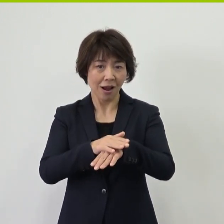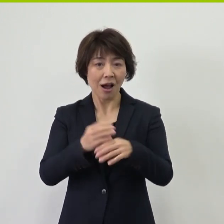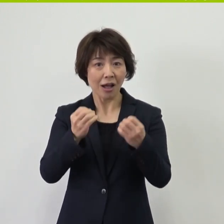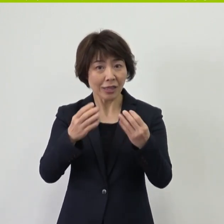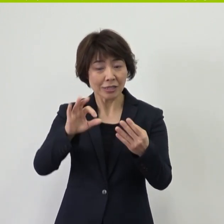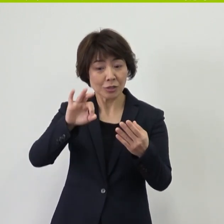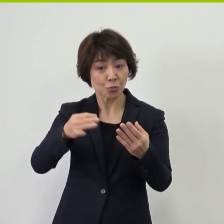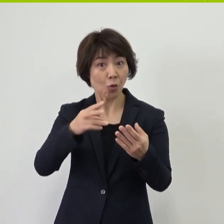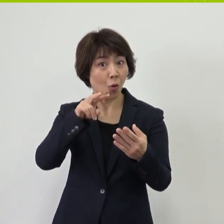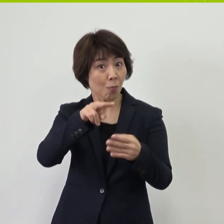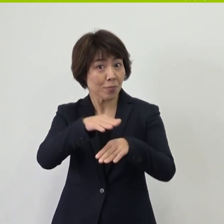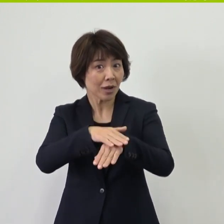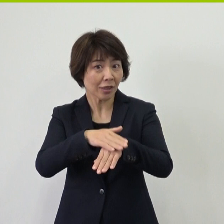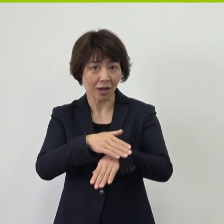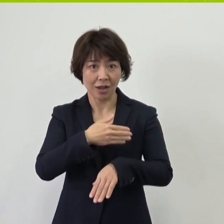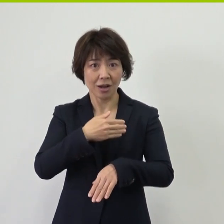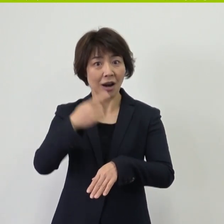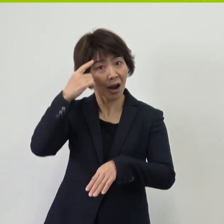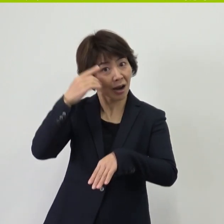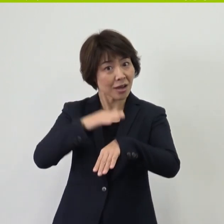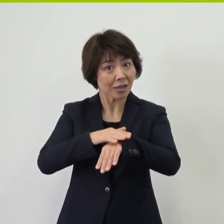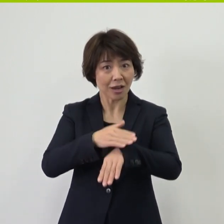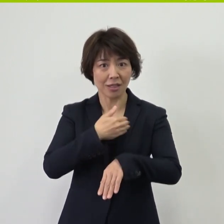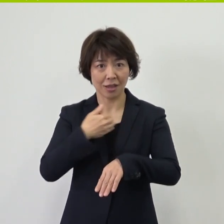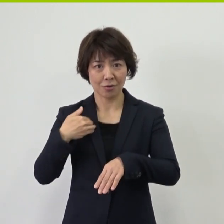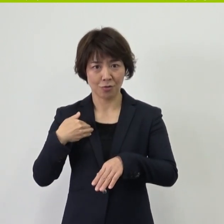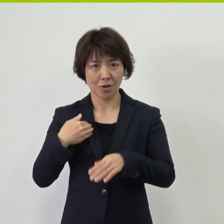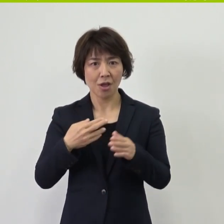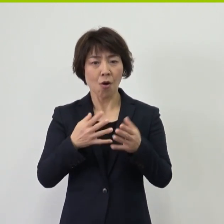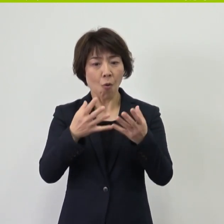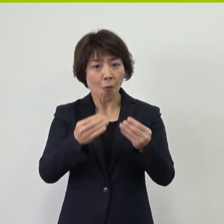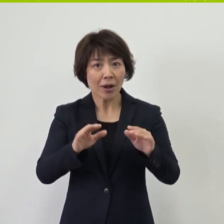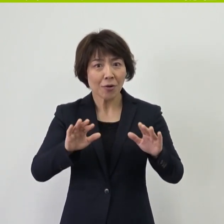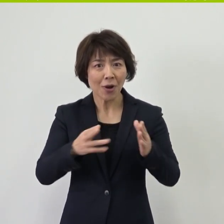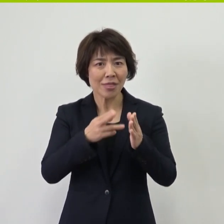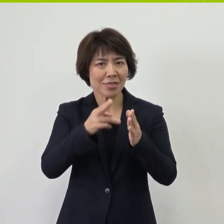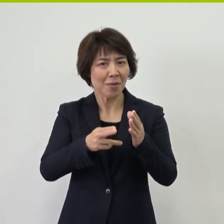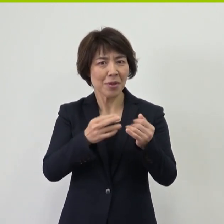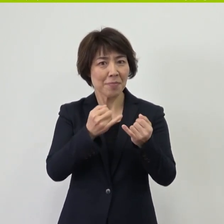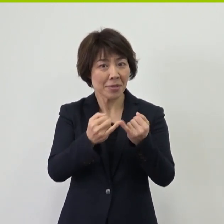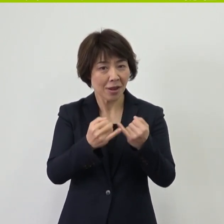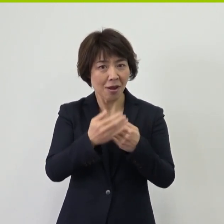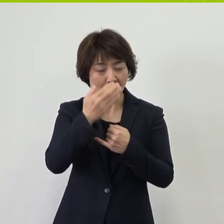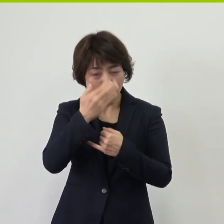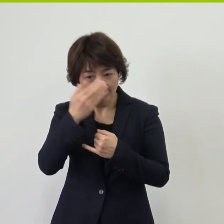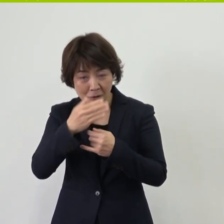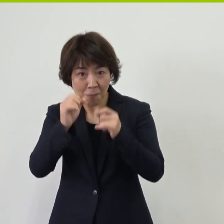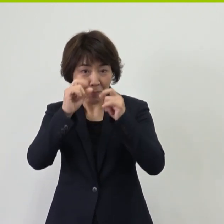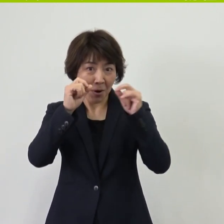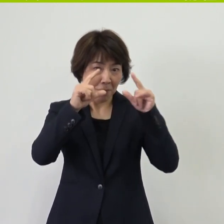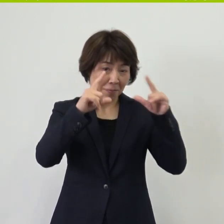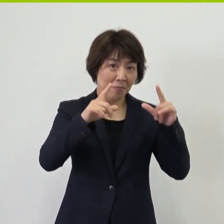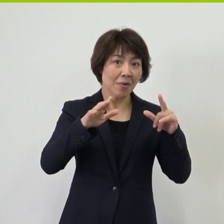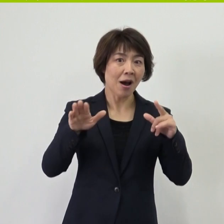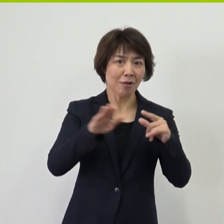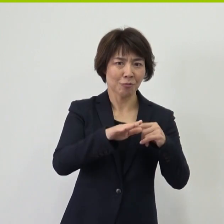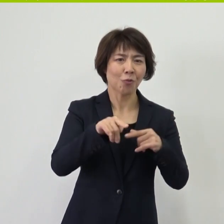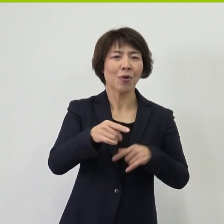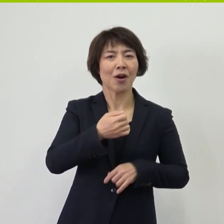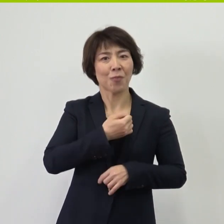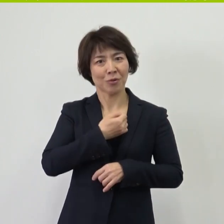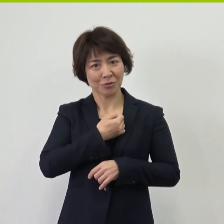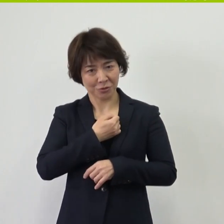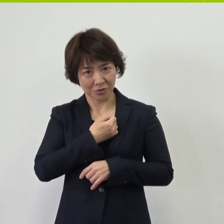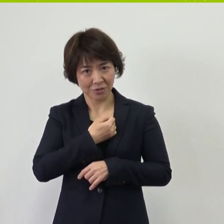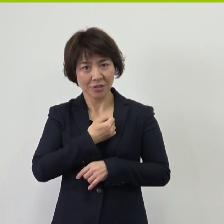方ができるということ、そういう永遠に終わりがない旅路みたいなことがやっぱり研究とか探究の面白さで、今こういう